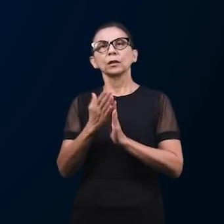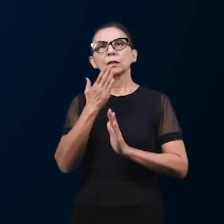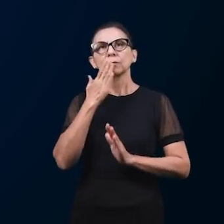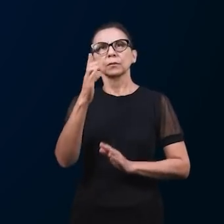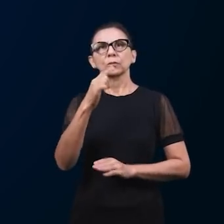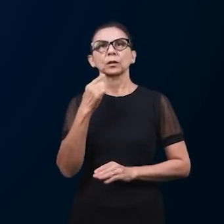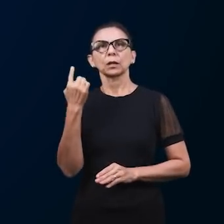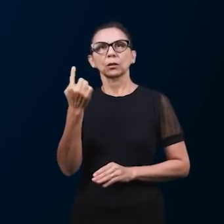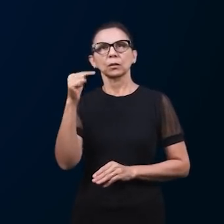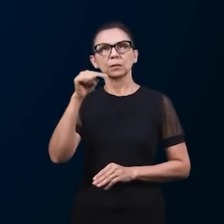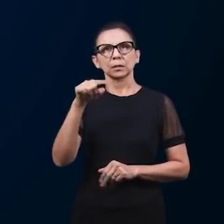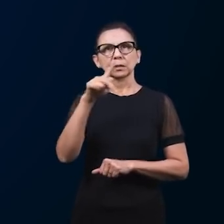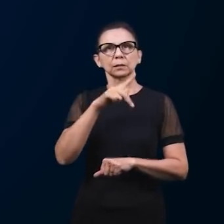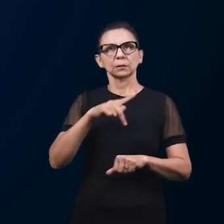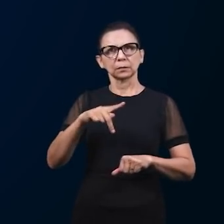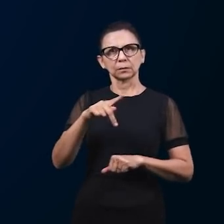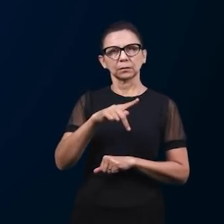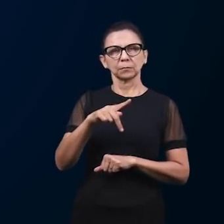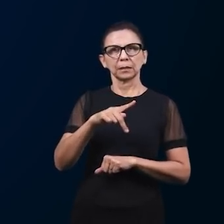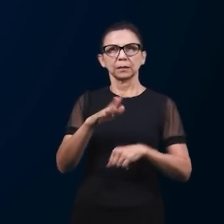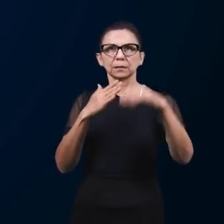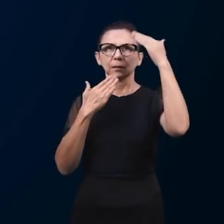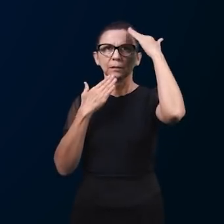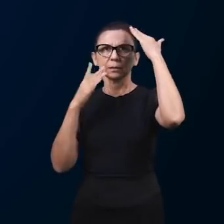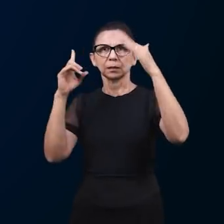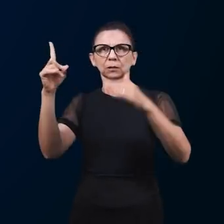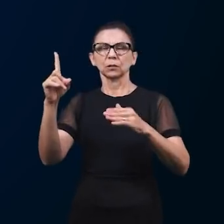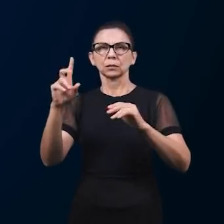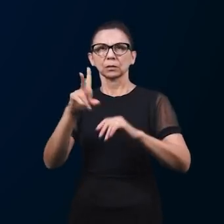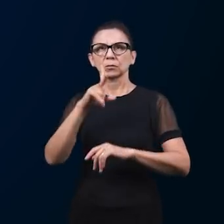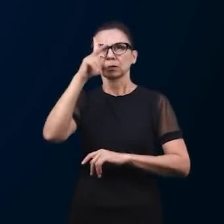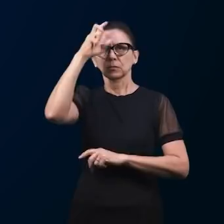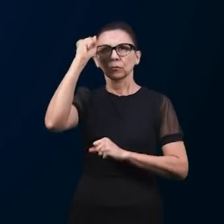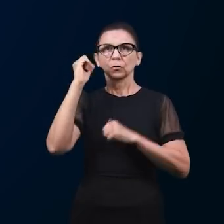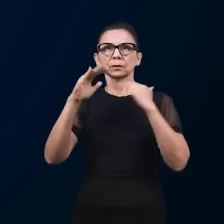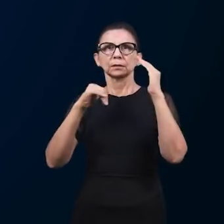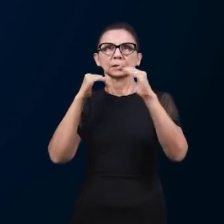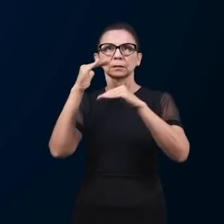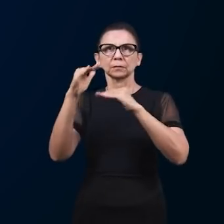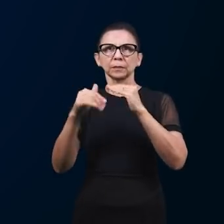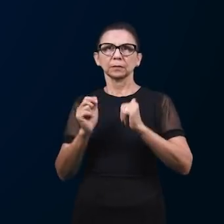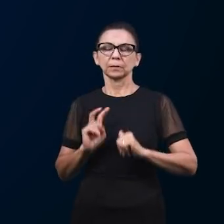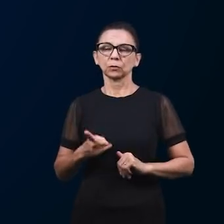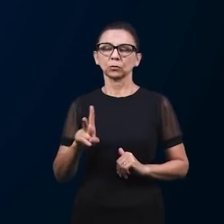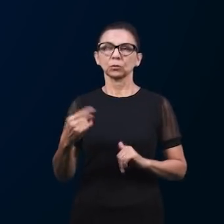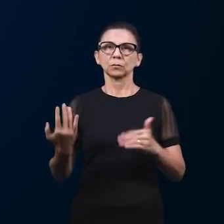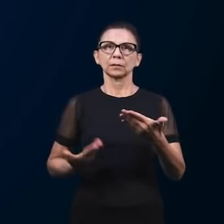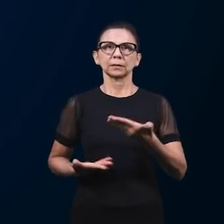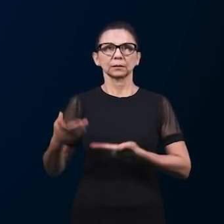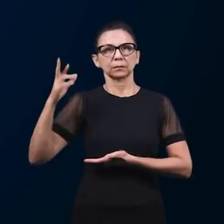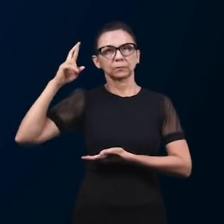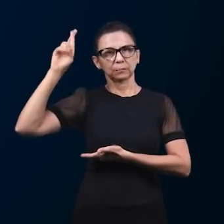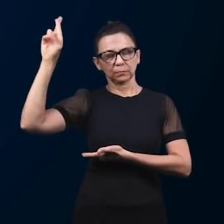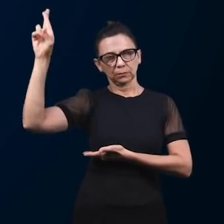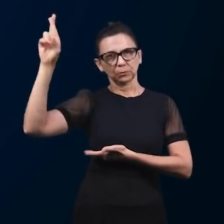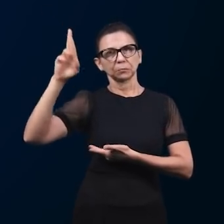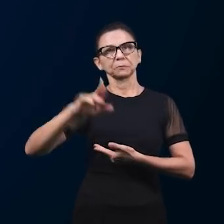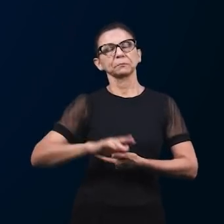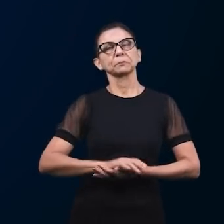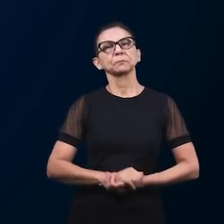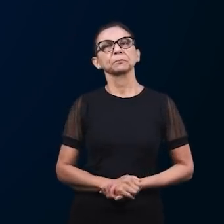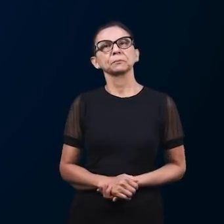nåde styrket oss, og hver dag så er det Guds nåde som gir oss liv, og som velsigner oss, sånn at vi kan